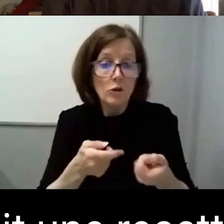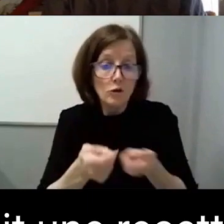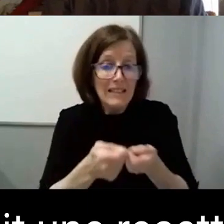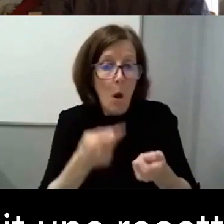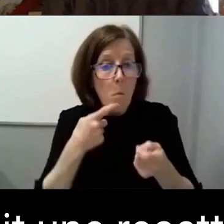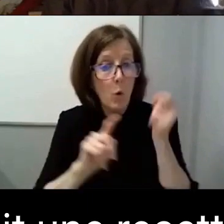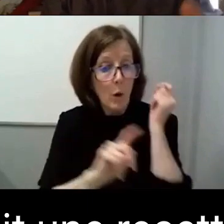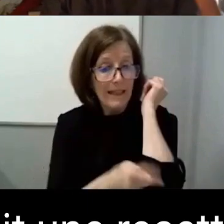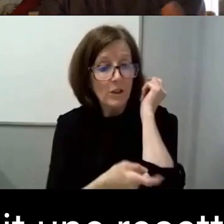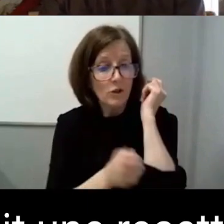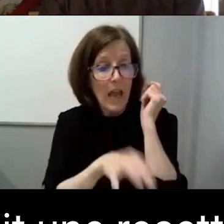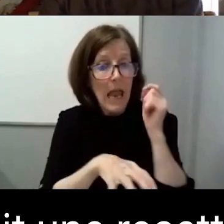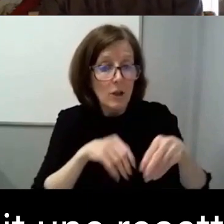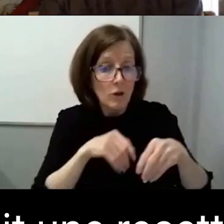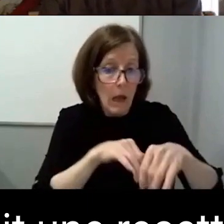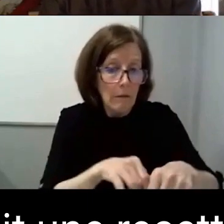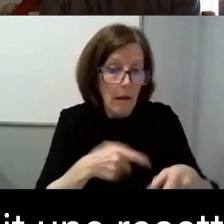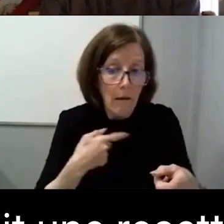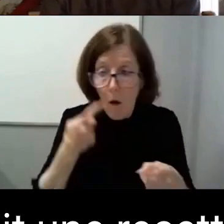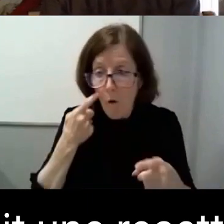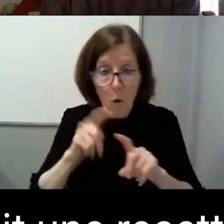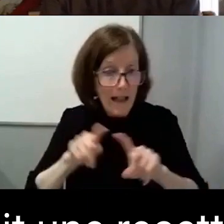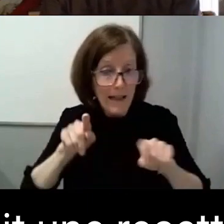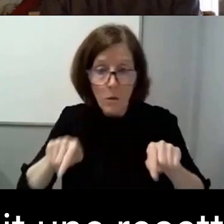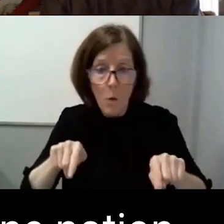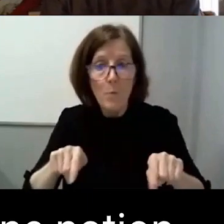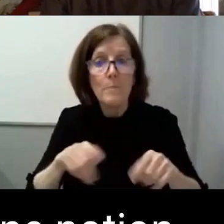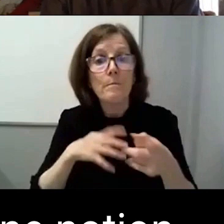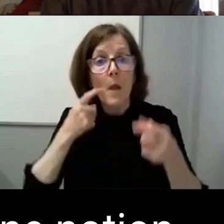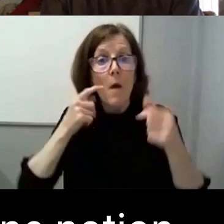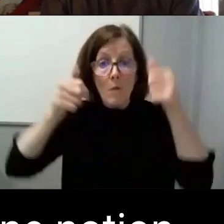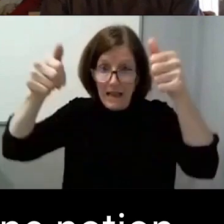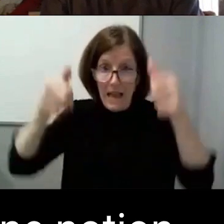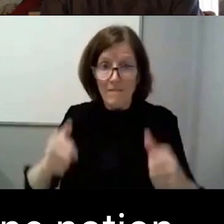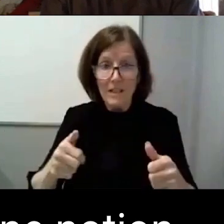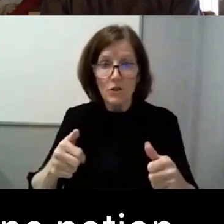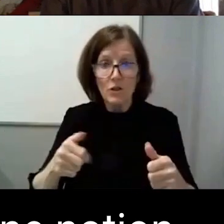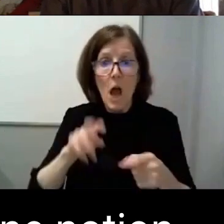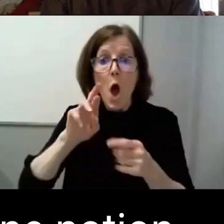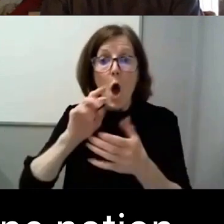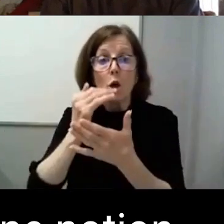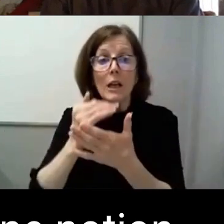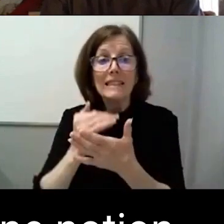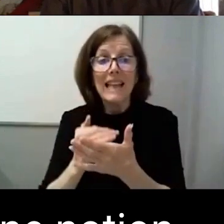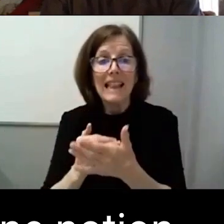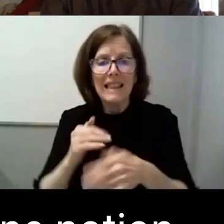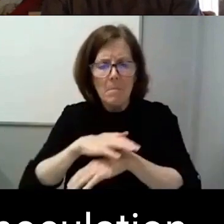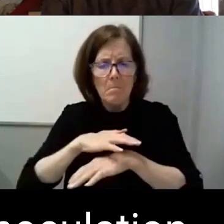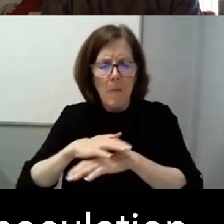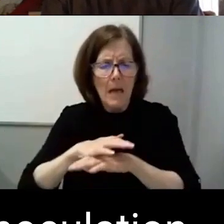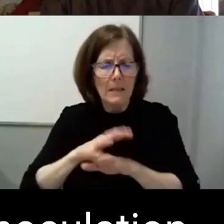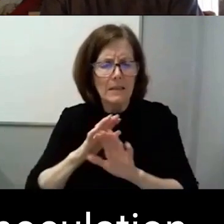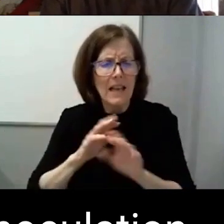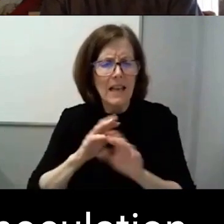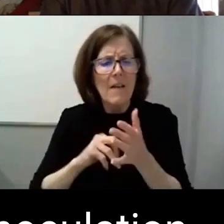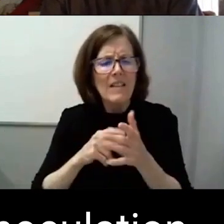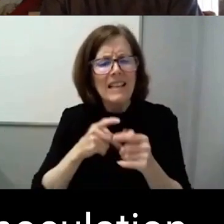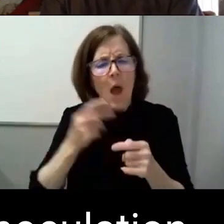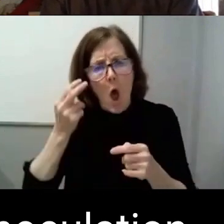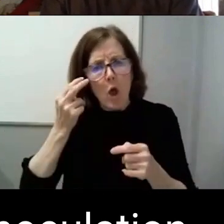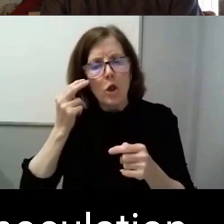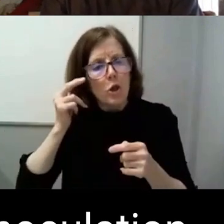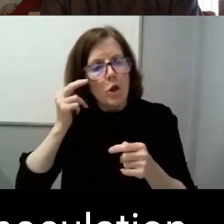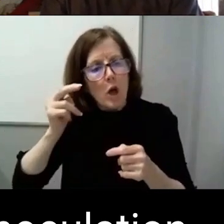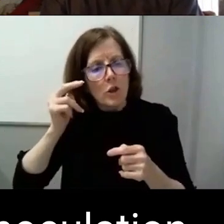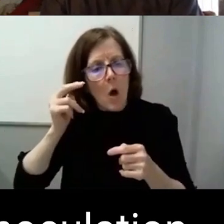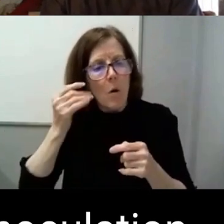Mais tout ceci étant dit, ici, dans la fiche, on voit une recette très sommaire, hein, qui est dans le fond juste une notion, finalement. Au